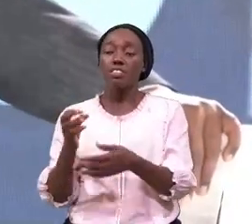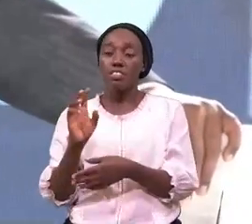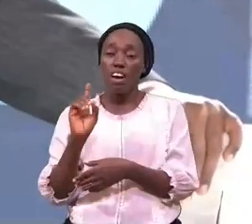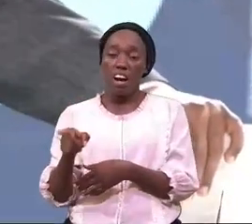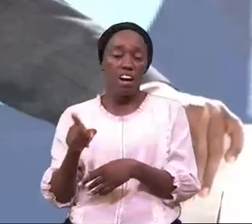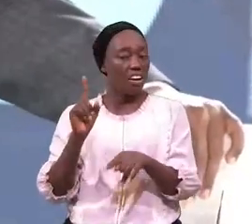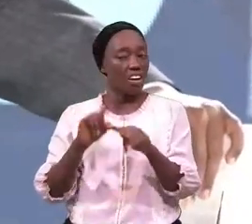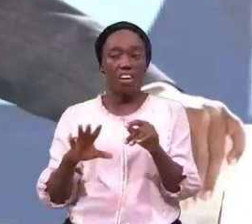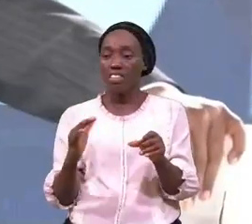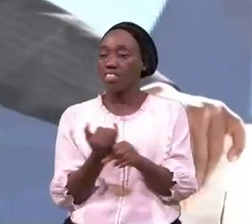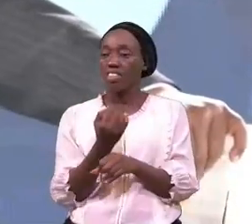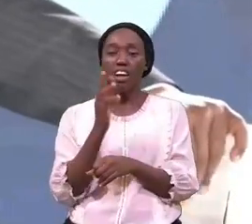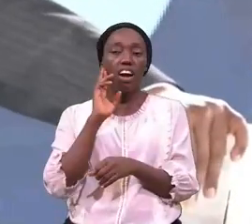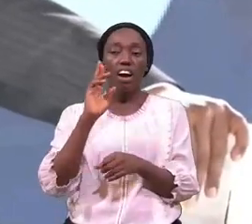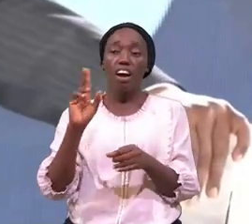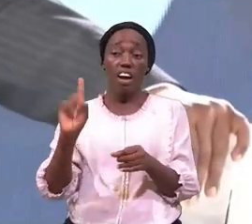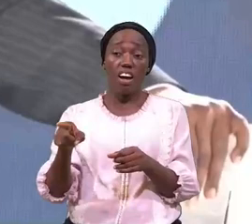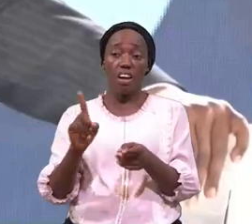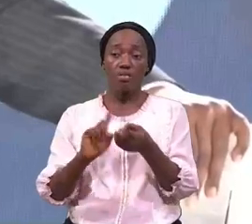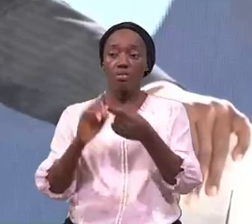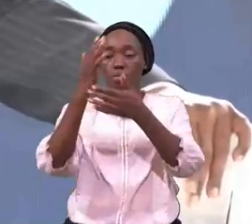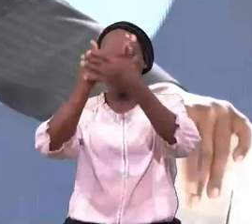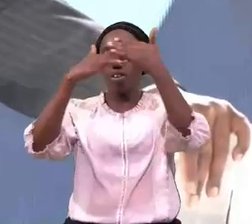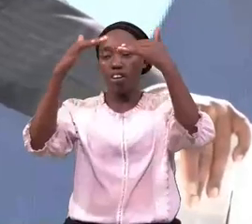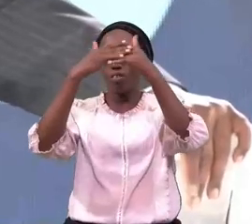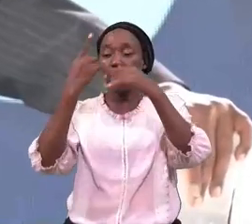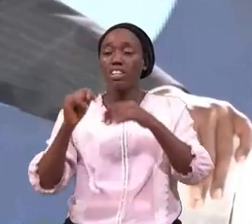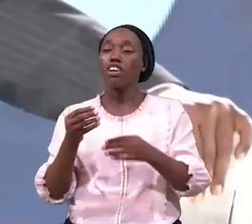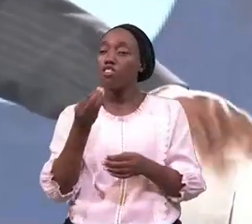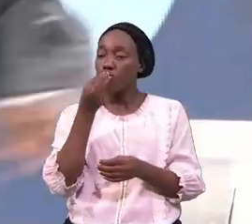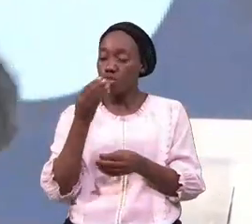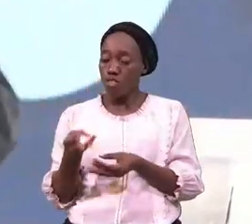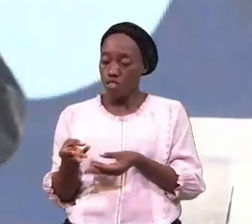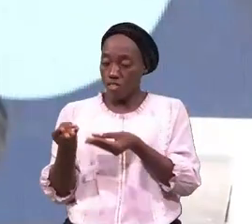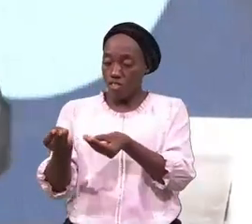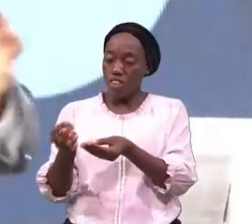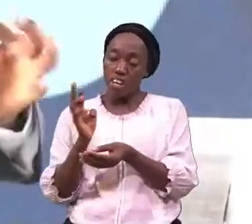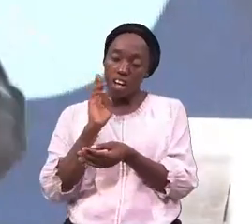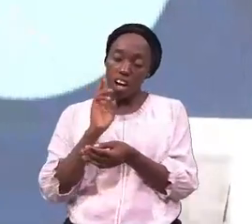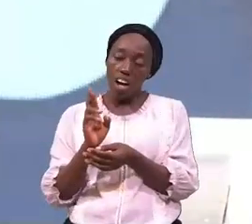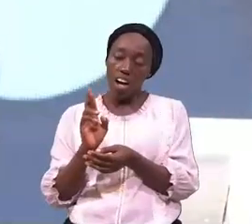ciel. La nourriture que tu lui donnes chaque jour ne peut pas l'amener au ciel.